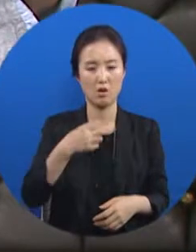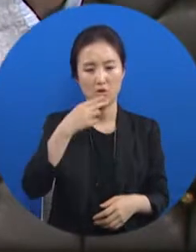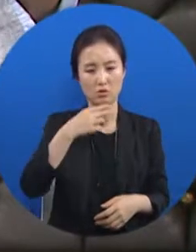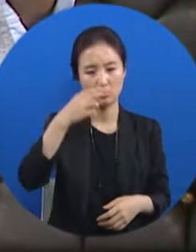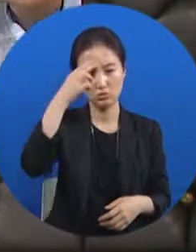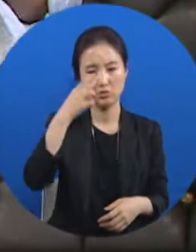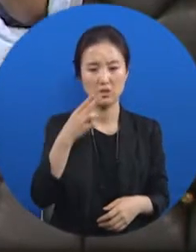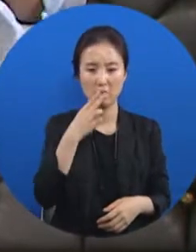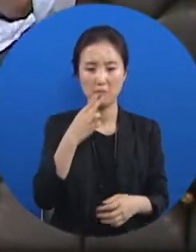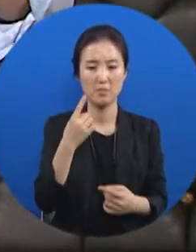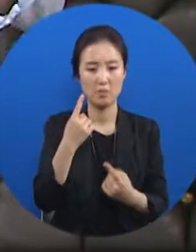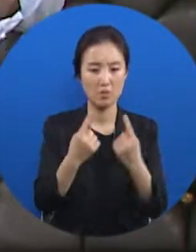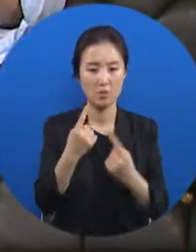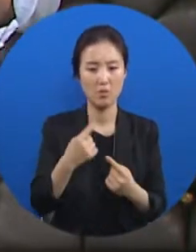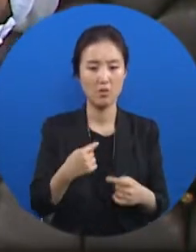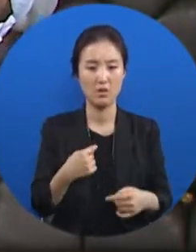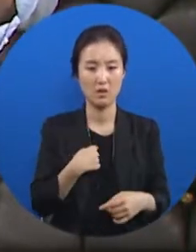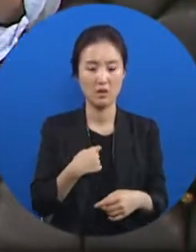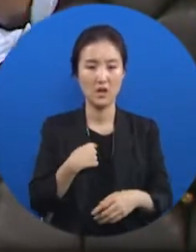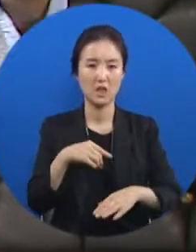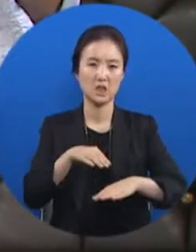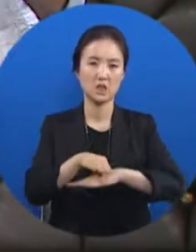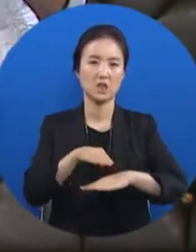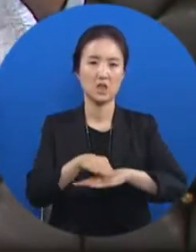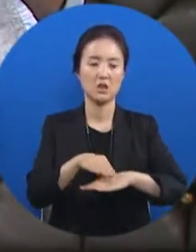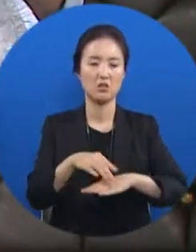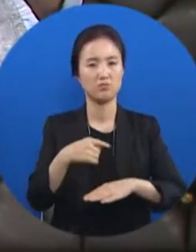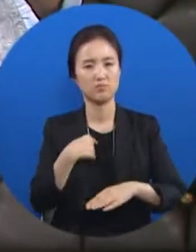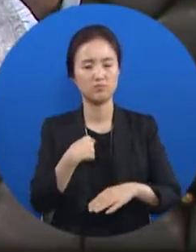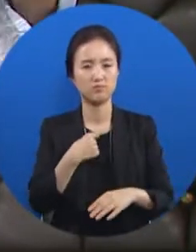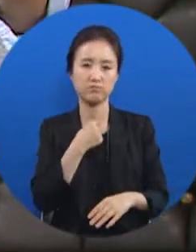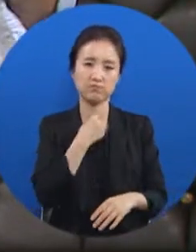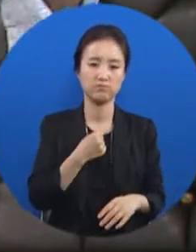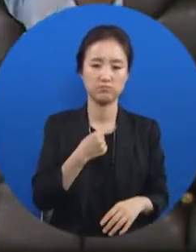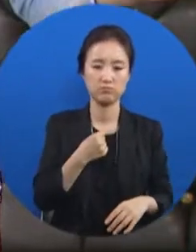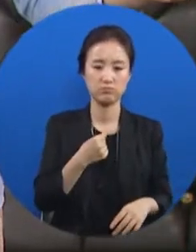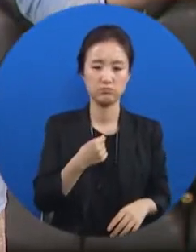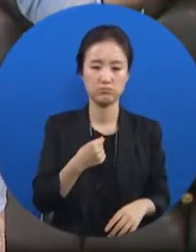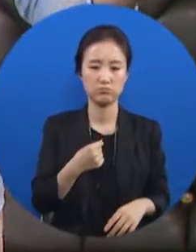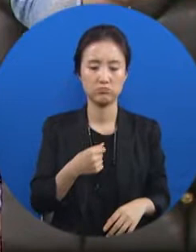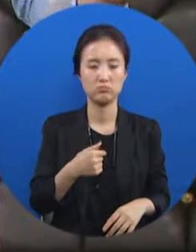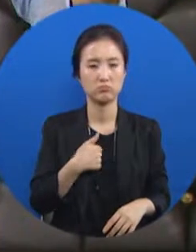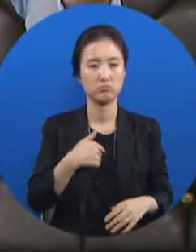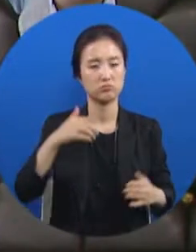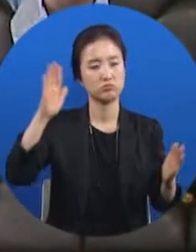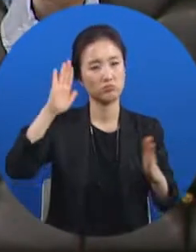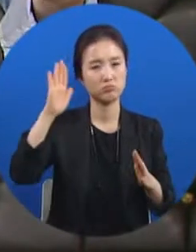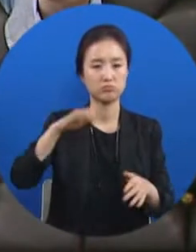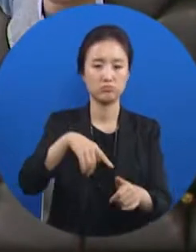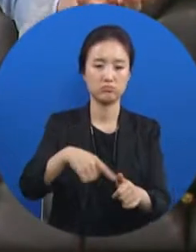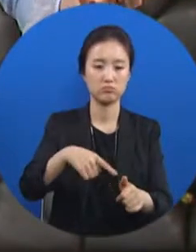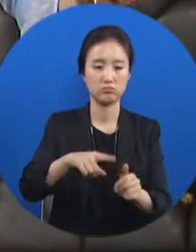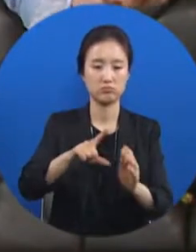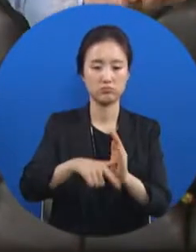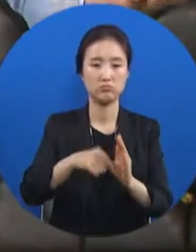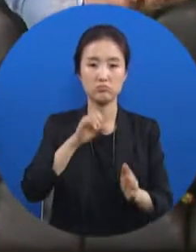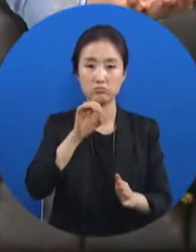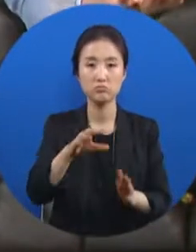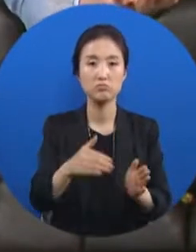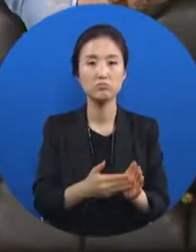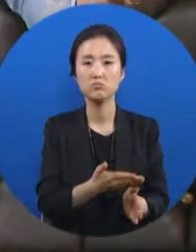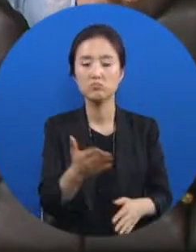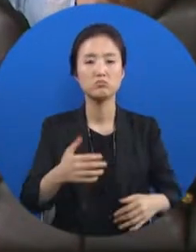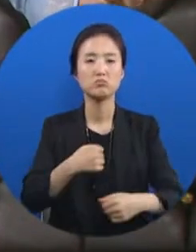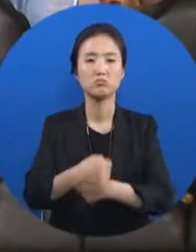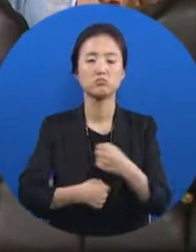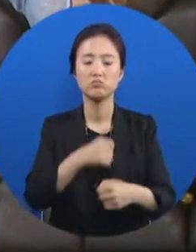좋아. 제가 원하는 차를 타고 싶은 자유를 느끼고 싶은 거야. 저 학생들을 가르치면서 그랬어요. 학생들한테. 여학생들. 너네는 무슨 자유가 제일